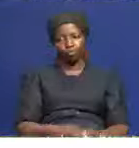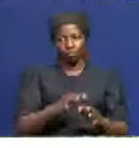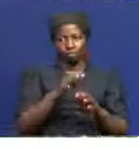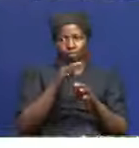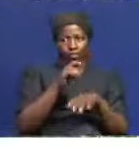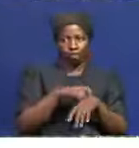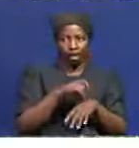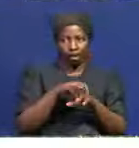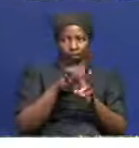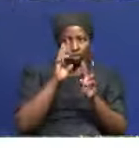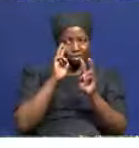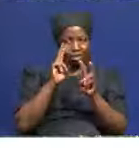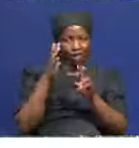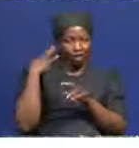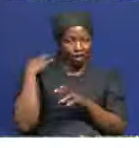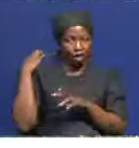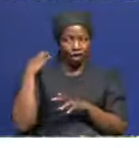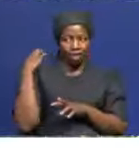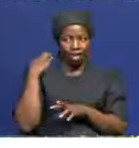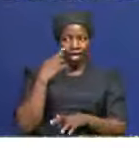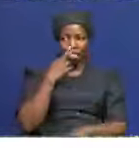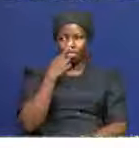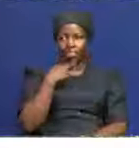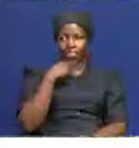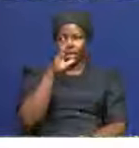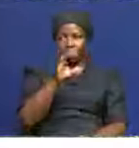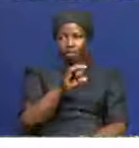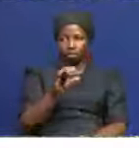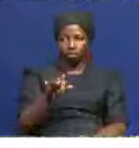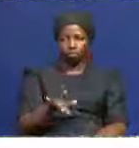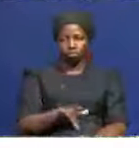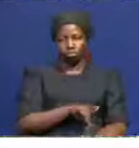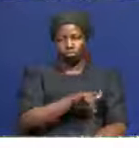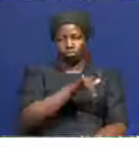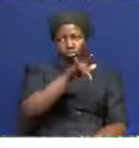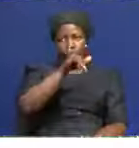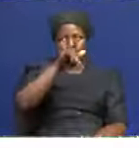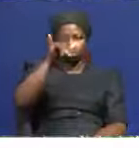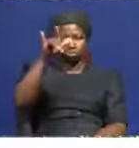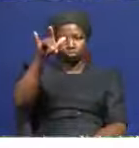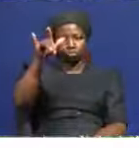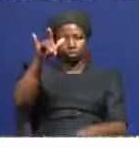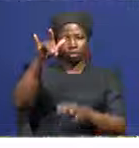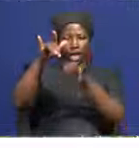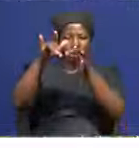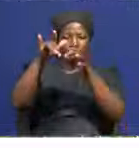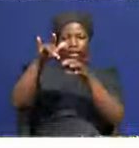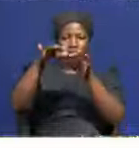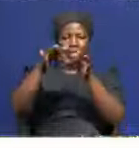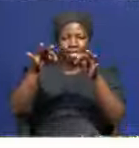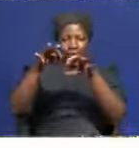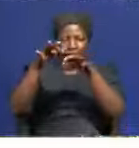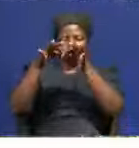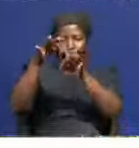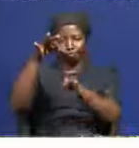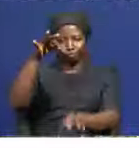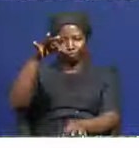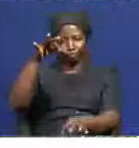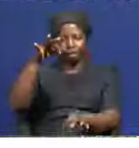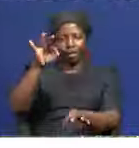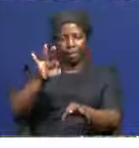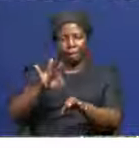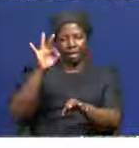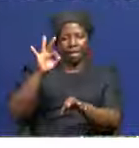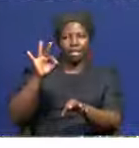Ukiona hawa volunteers wa Red Cross, ndege inaenda, anashukishiwa kamba, anachukua mama,